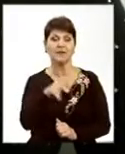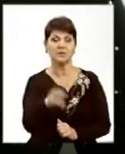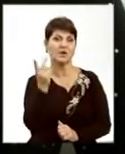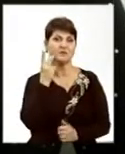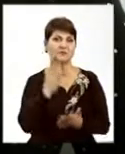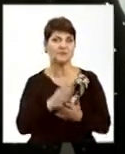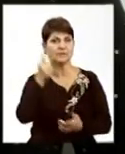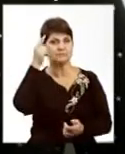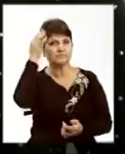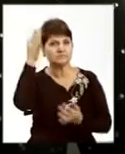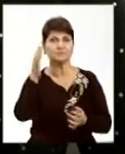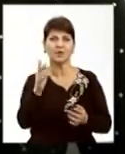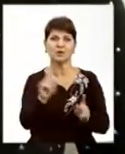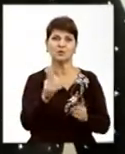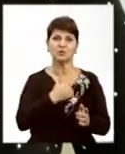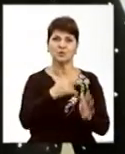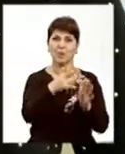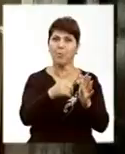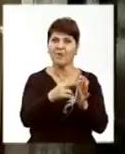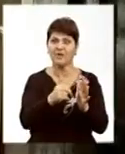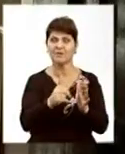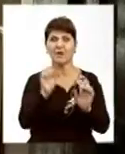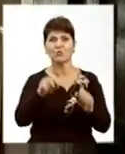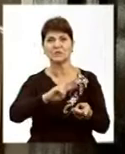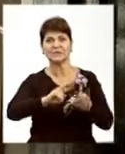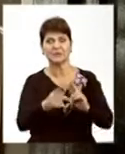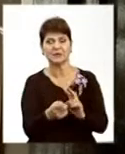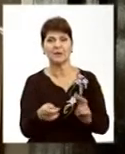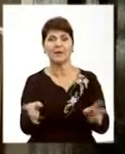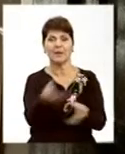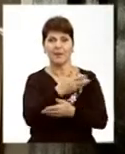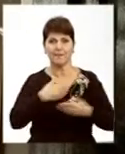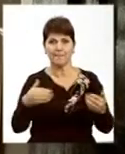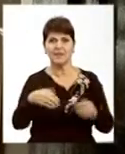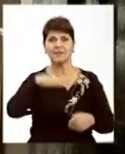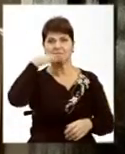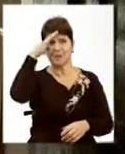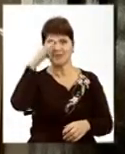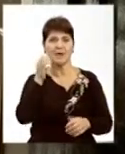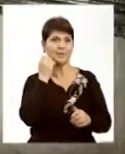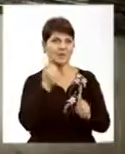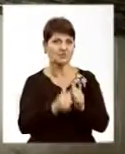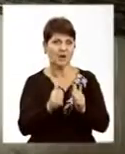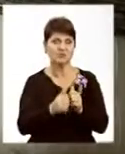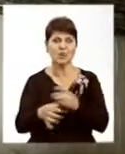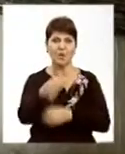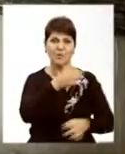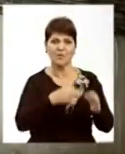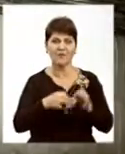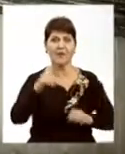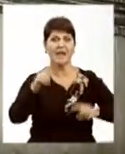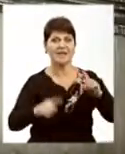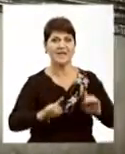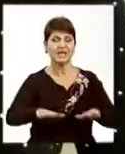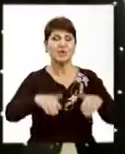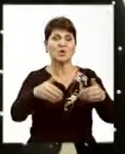ідея, що там хочеться щось пофарбувати, а там хотілося щось замінити. Ми з батьками часто обговорюємо такі питання. Деякі пропозиції ми вносимо, звичайно,